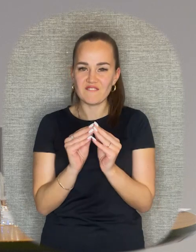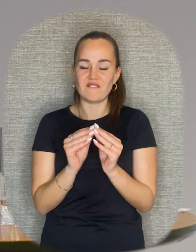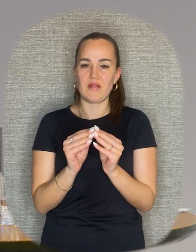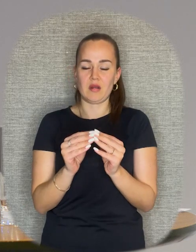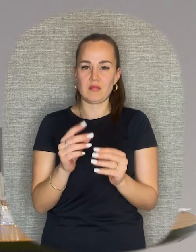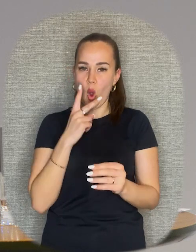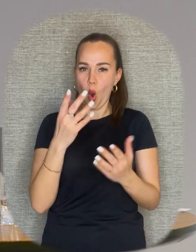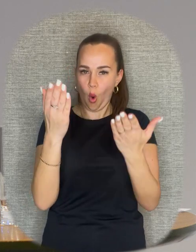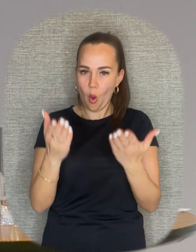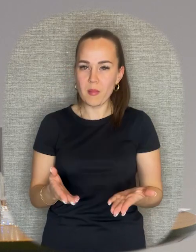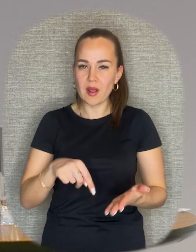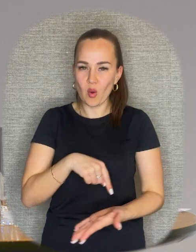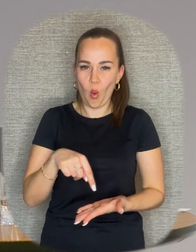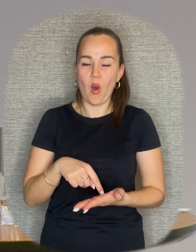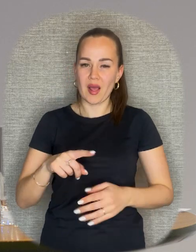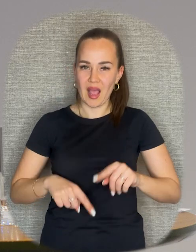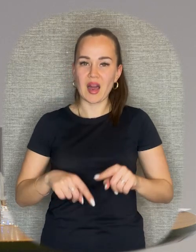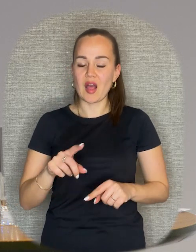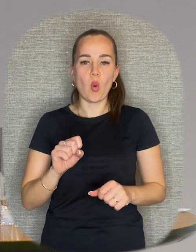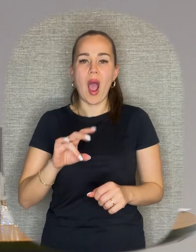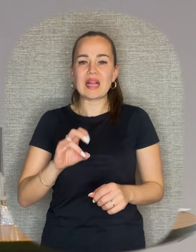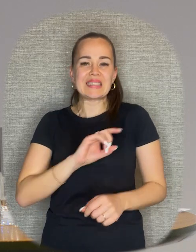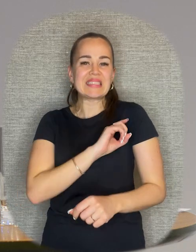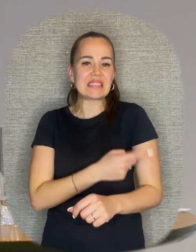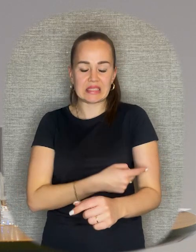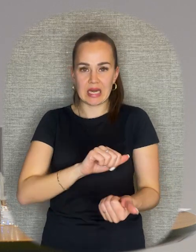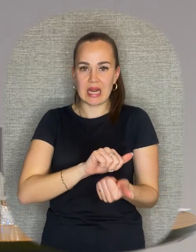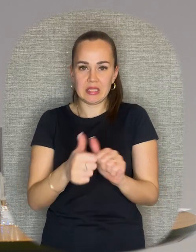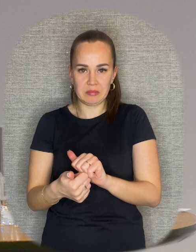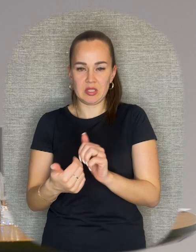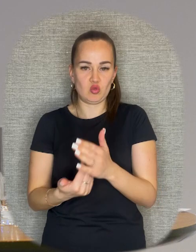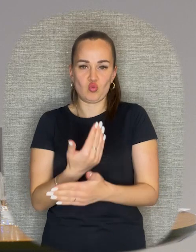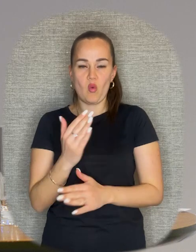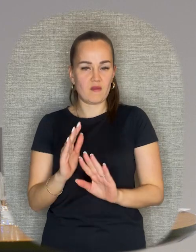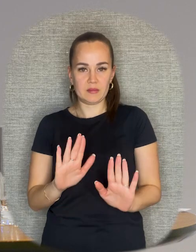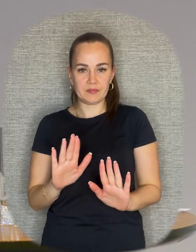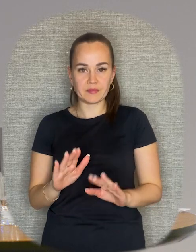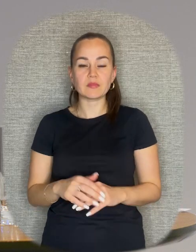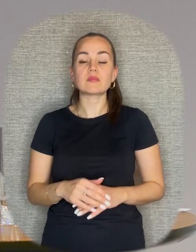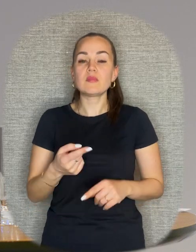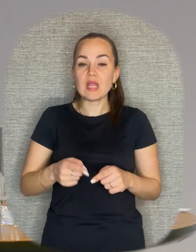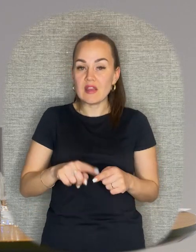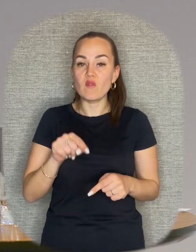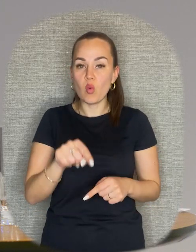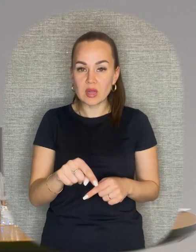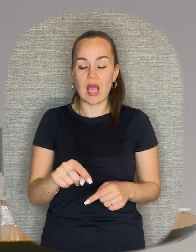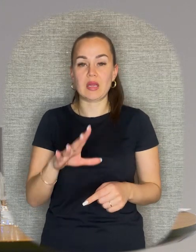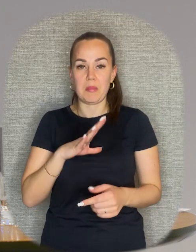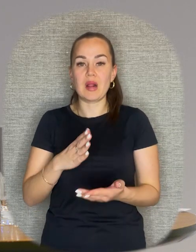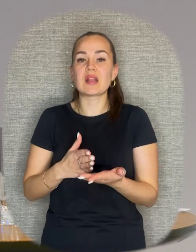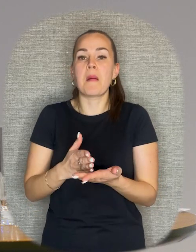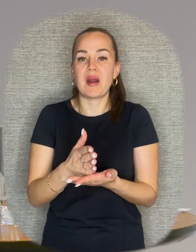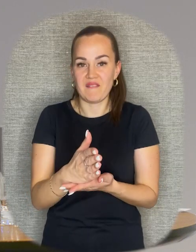сохранить привычный архитектурный облик родной облик города а не радикально изменить его все эти факторы в значительной